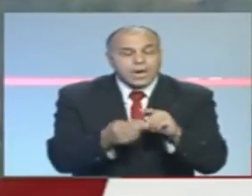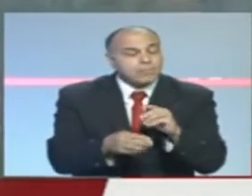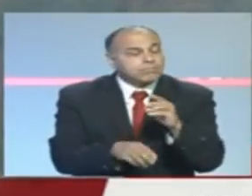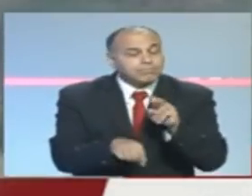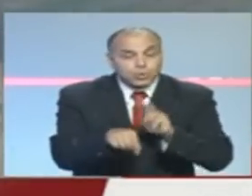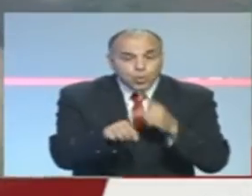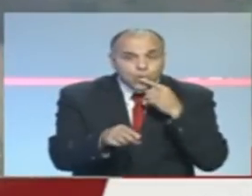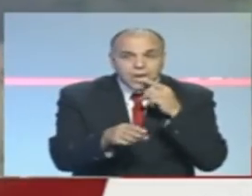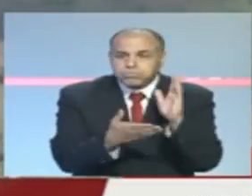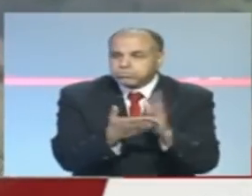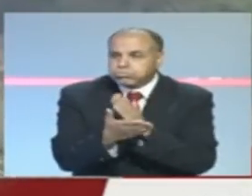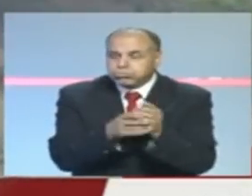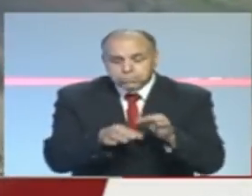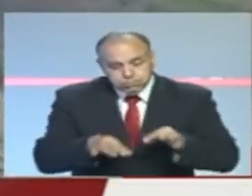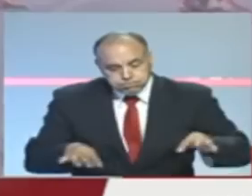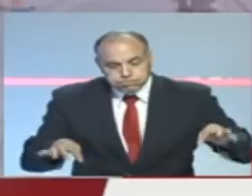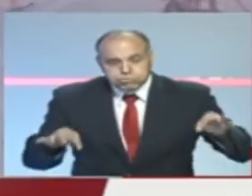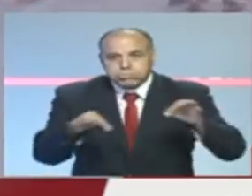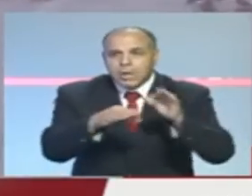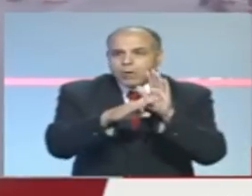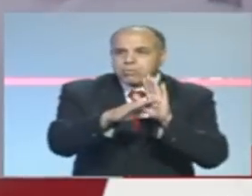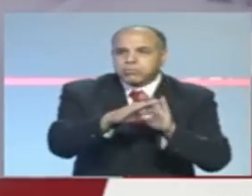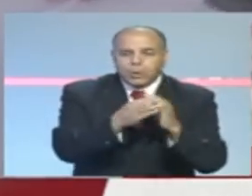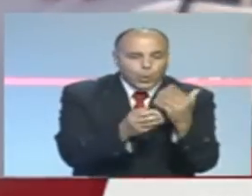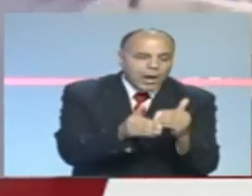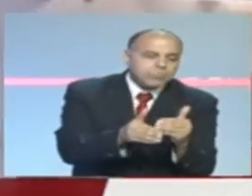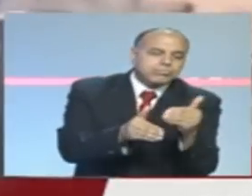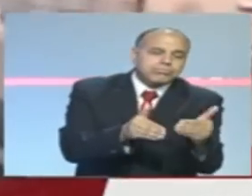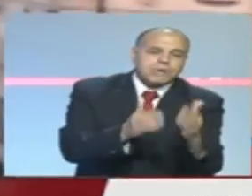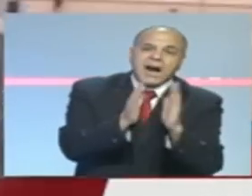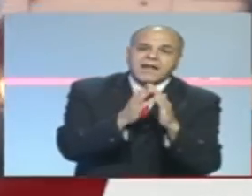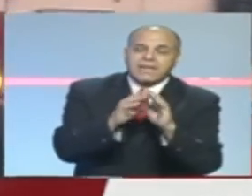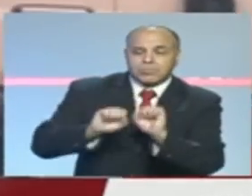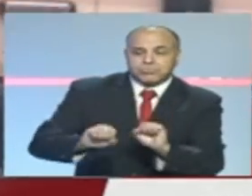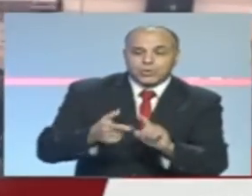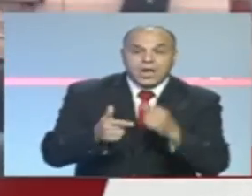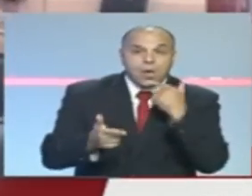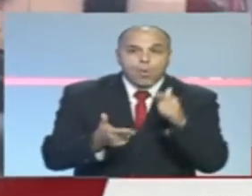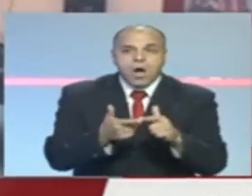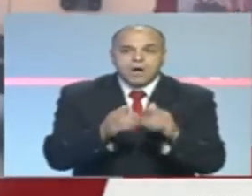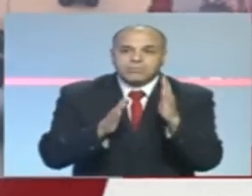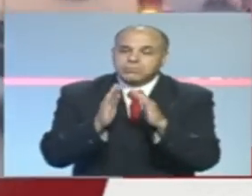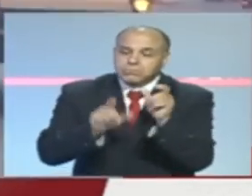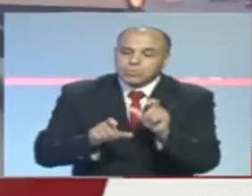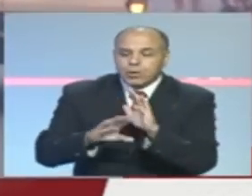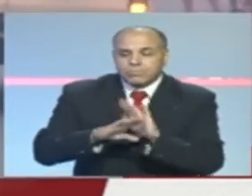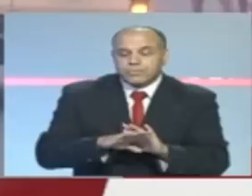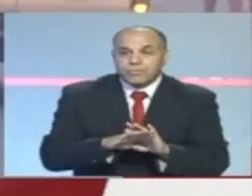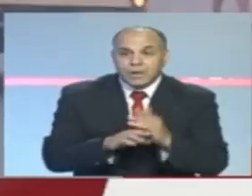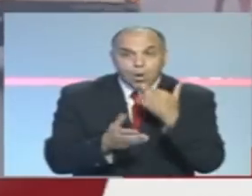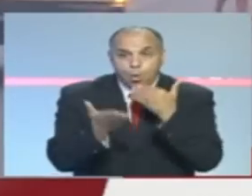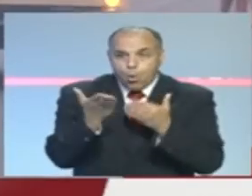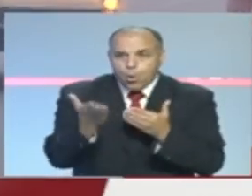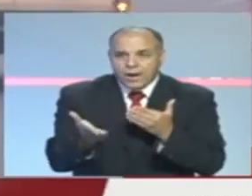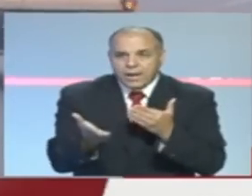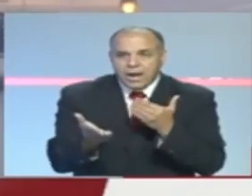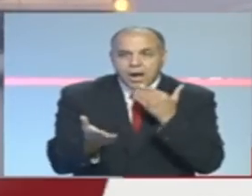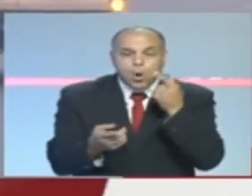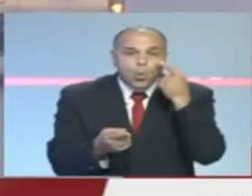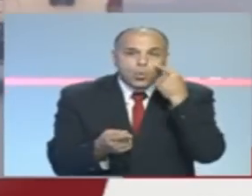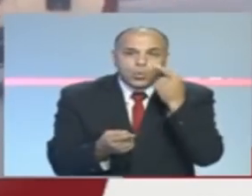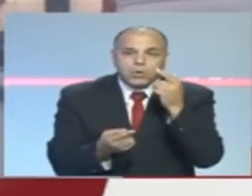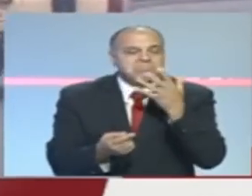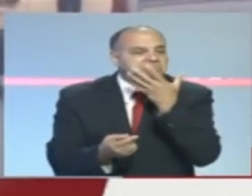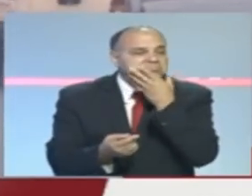بتشكيل حزام الامين لمنع وصول النيران الى المنازل وحمايه المتشككين هنا حيث الطبيعه الخلابه